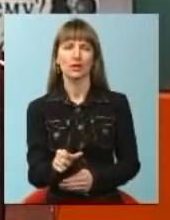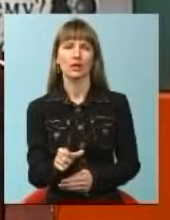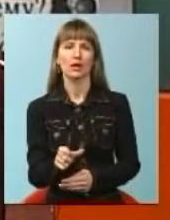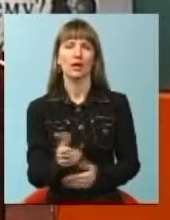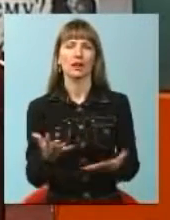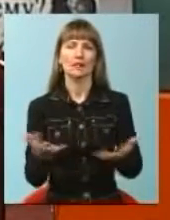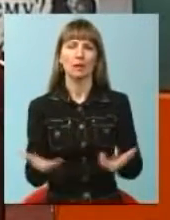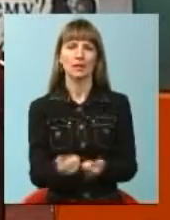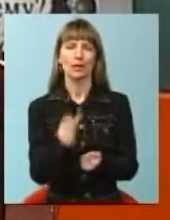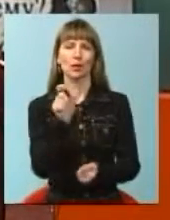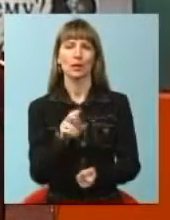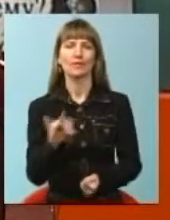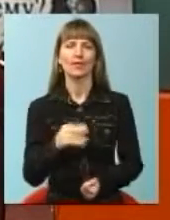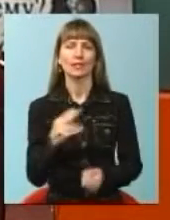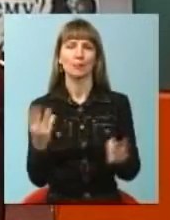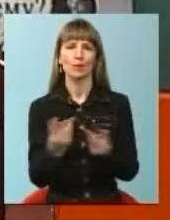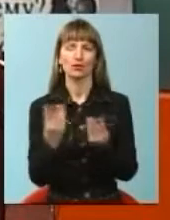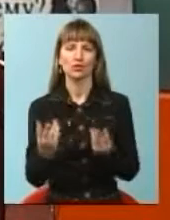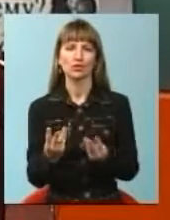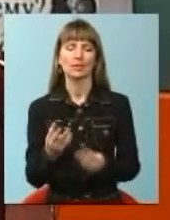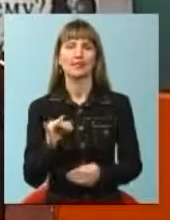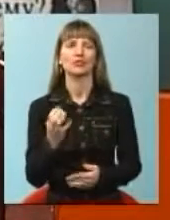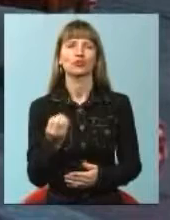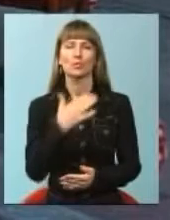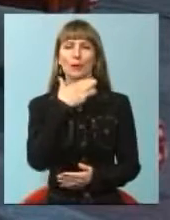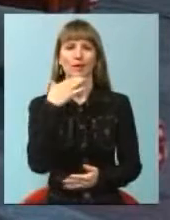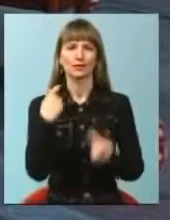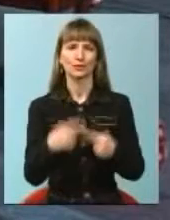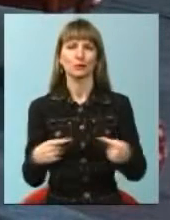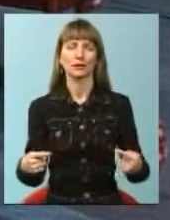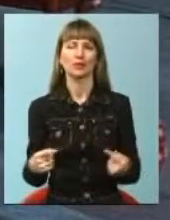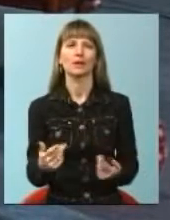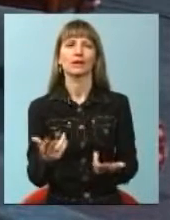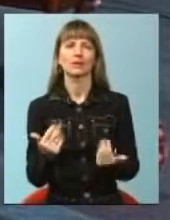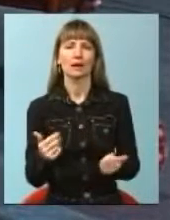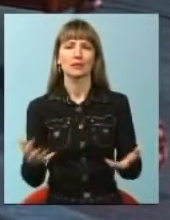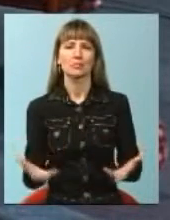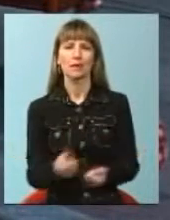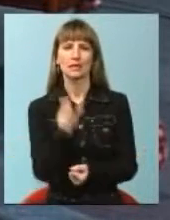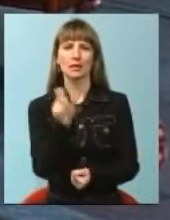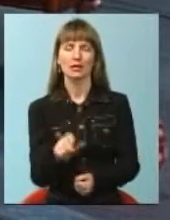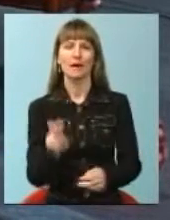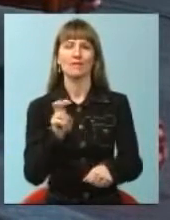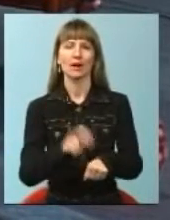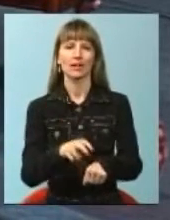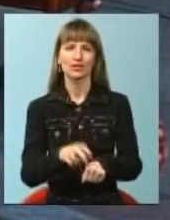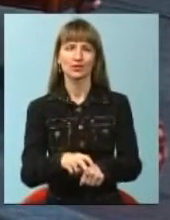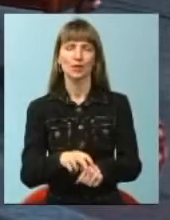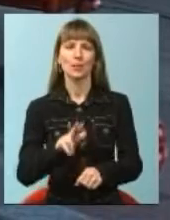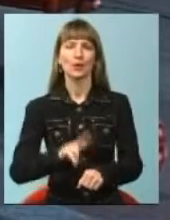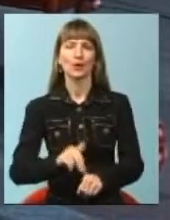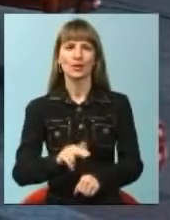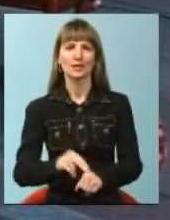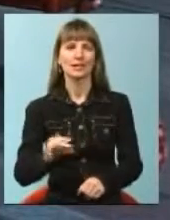людей від пожеж. Та ще є багато інших. Так, ті ж самі рятувальники, лікарі, поліцаї